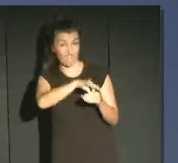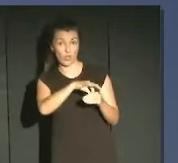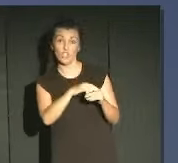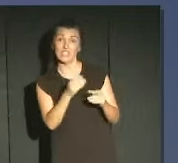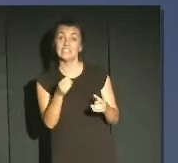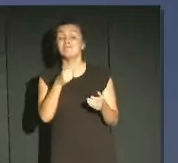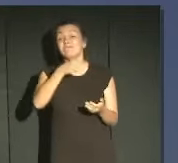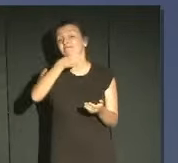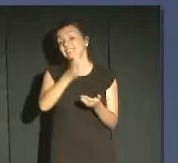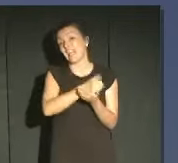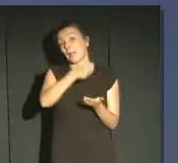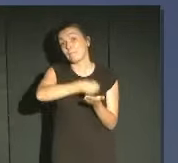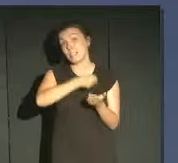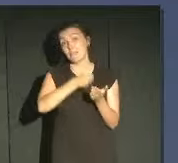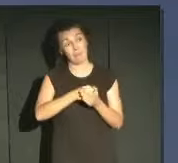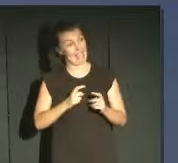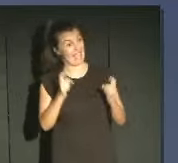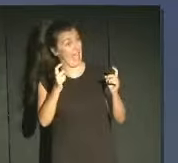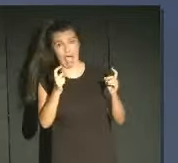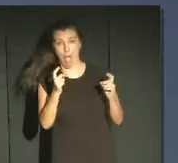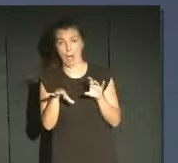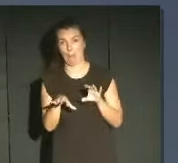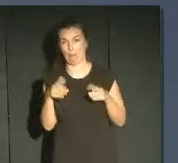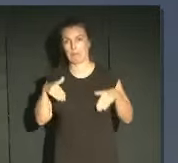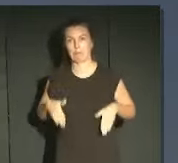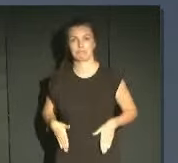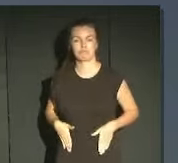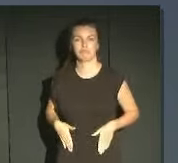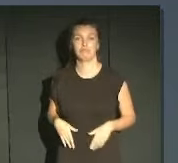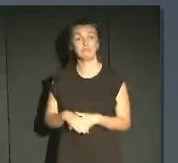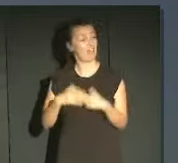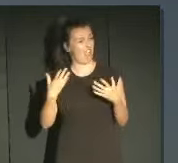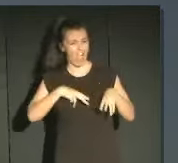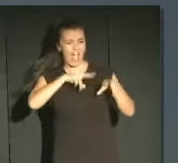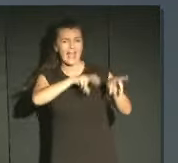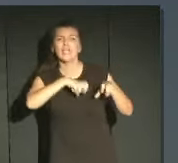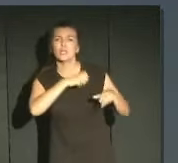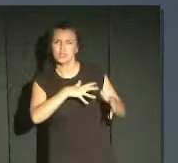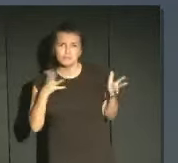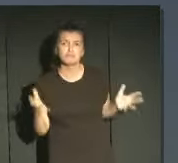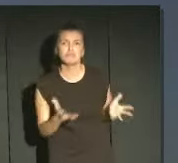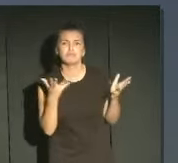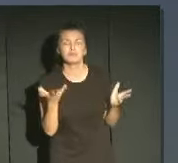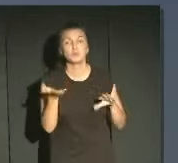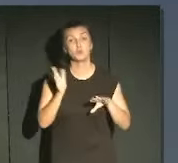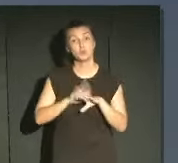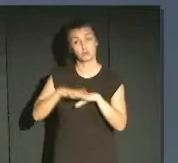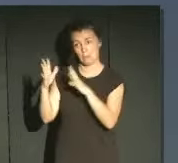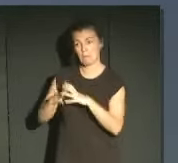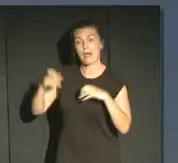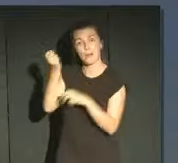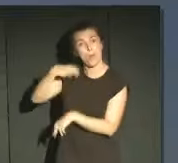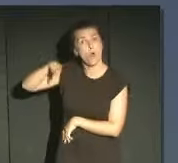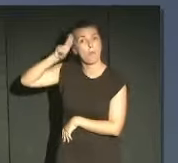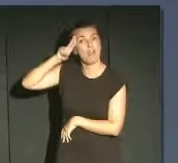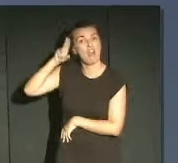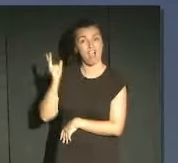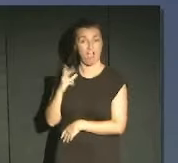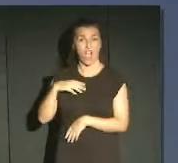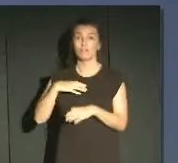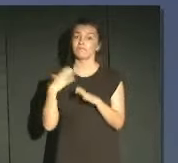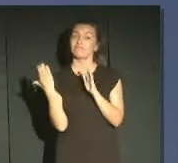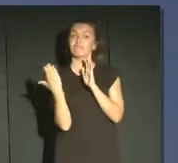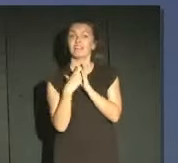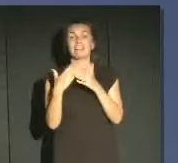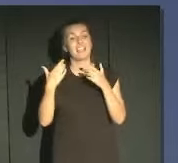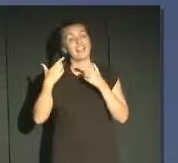a personne des jouette politique parce que aussi ils disent défendre l'agriculture mais on le voit au Parlement européen ils ont voté tous les traités de